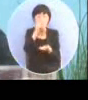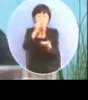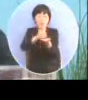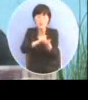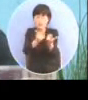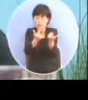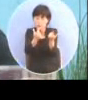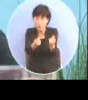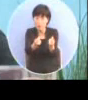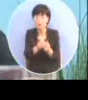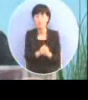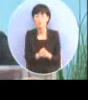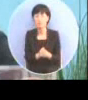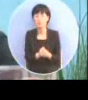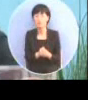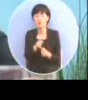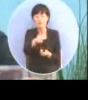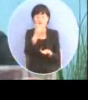Ngươi là tảng đá.